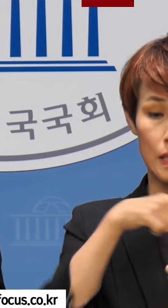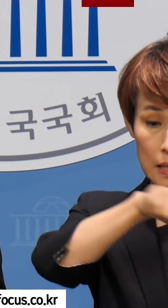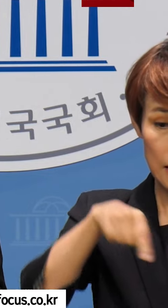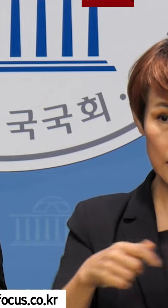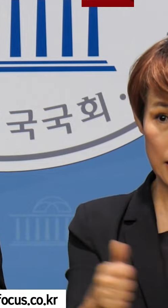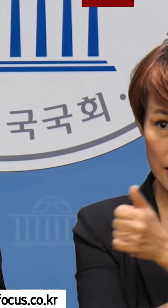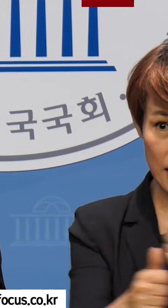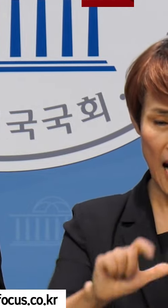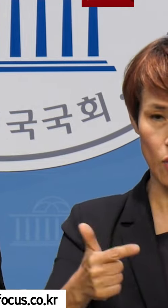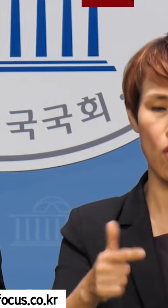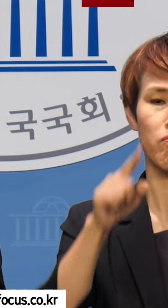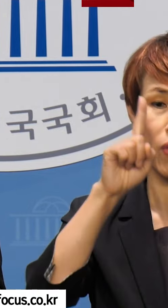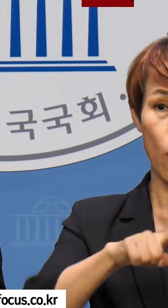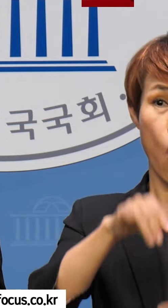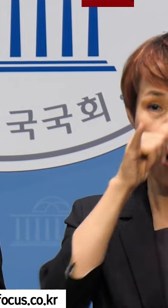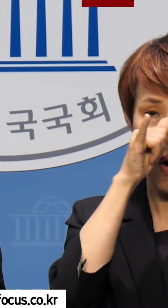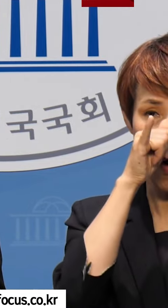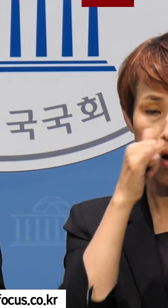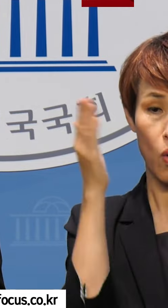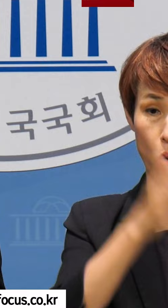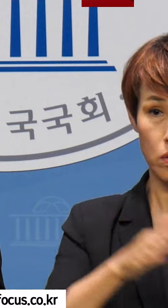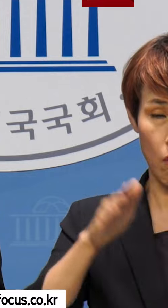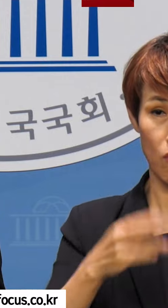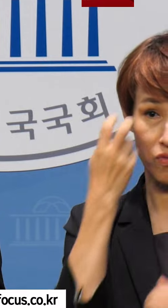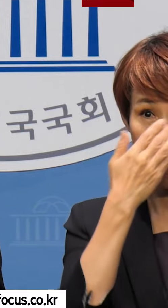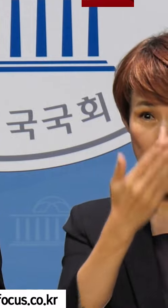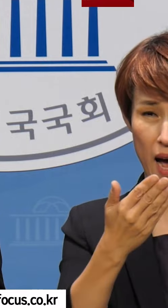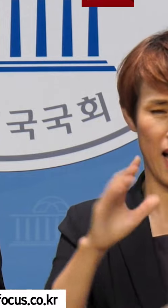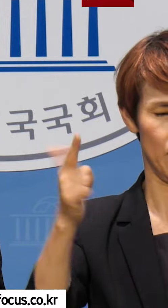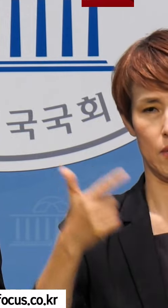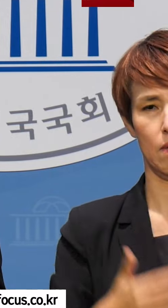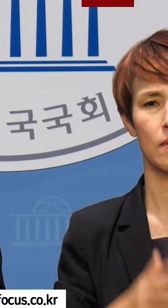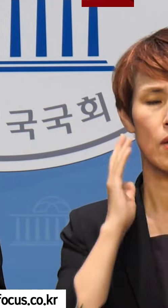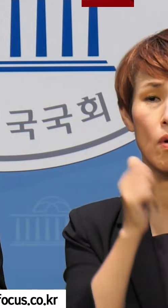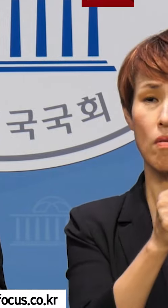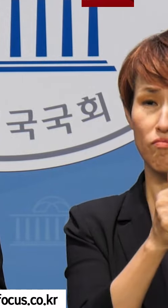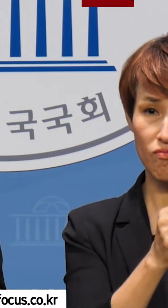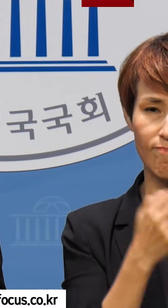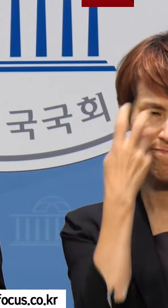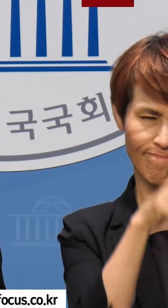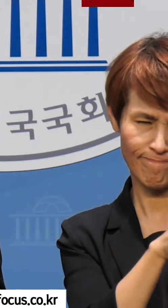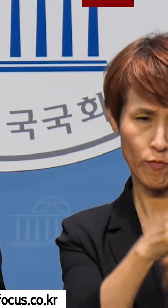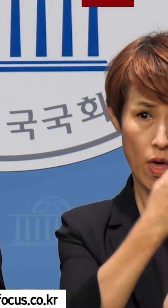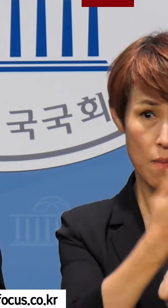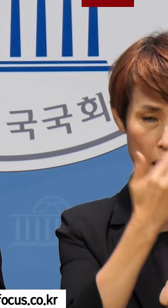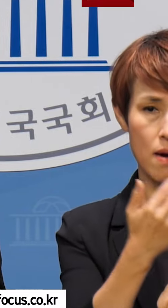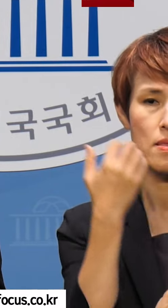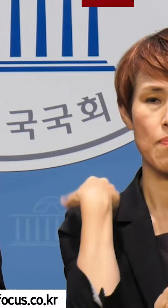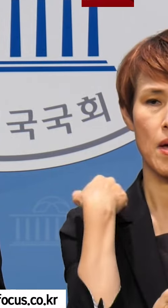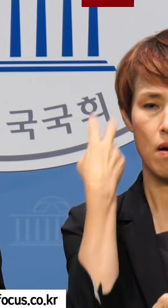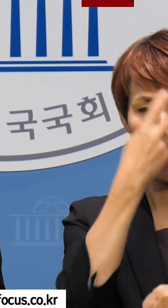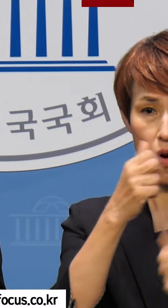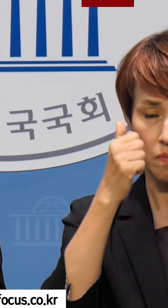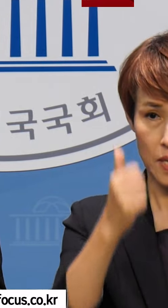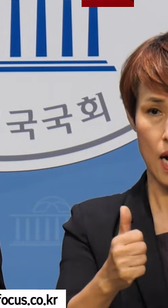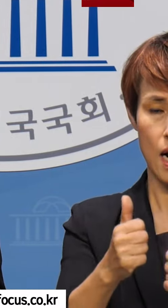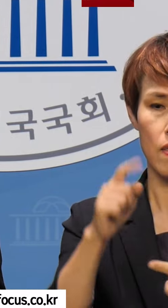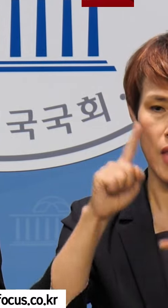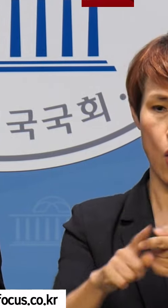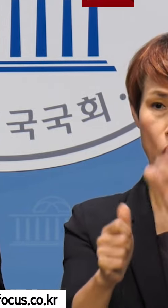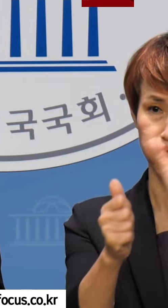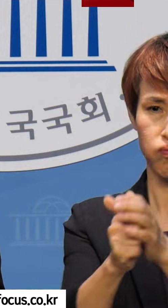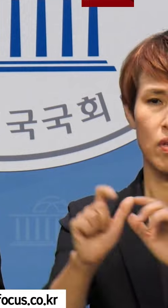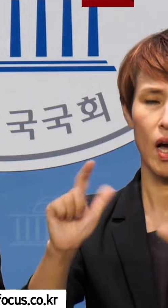합니다 김건 의을 명히 밝히 있 핵심은 담당검사의 유임 여부가 아니라